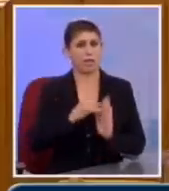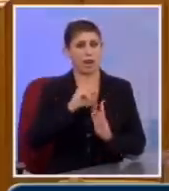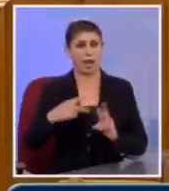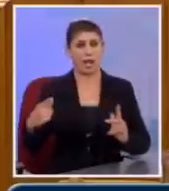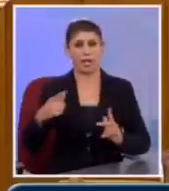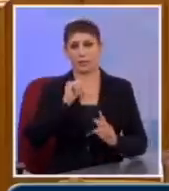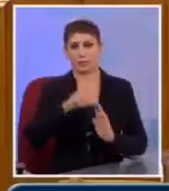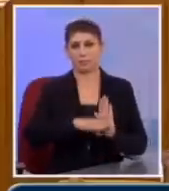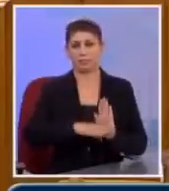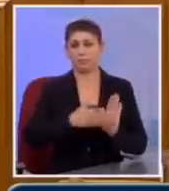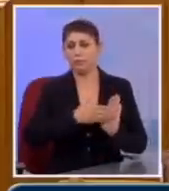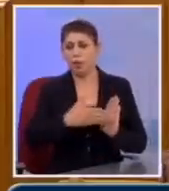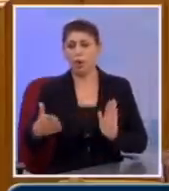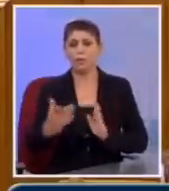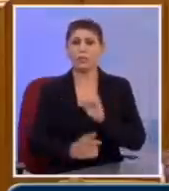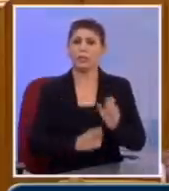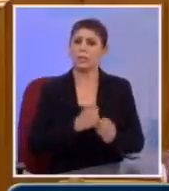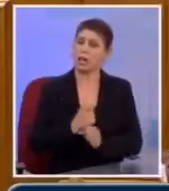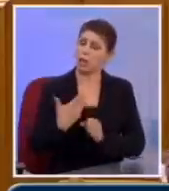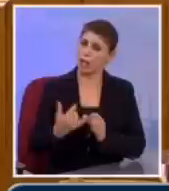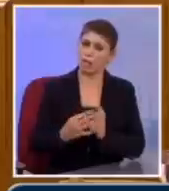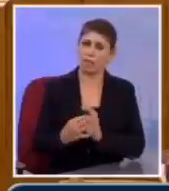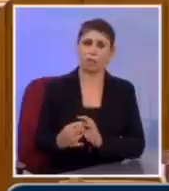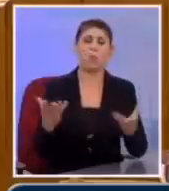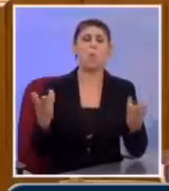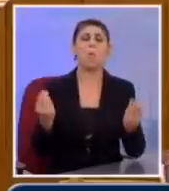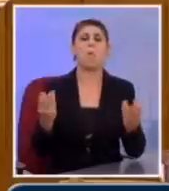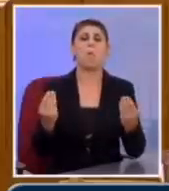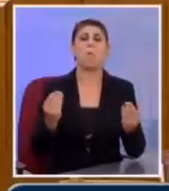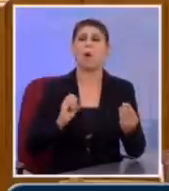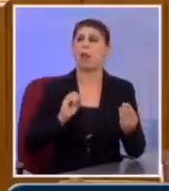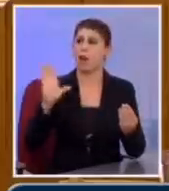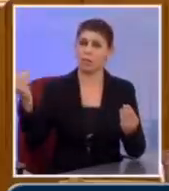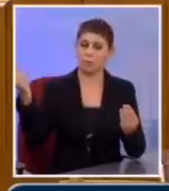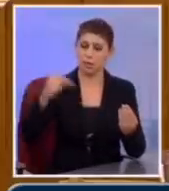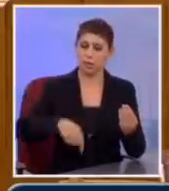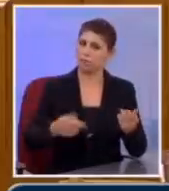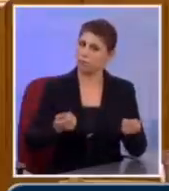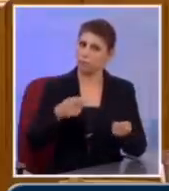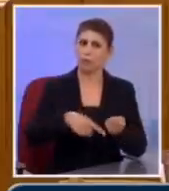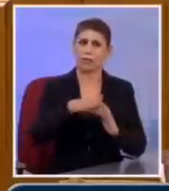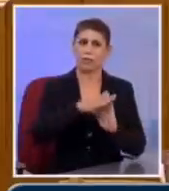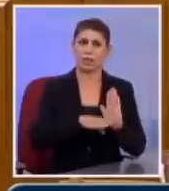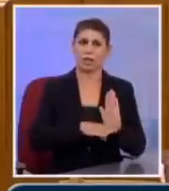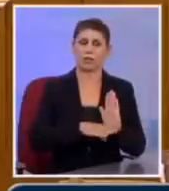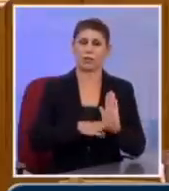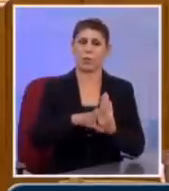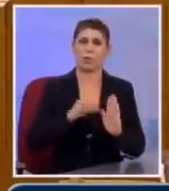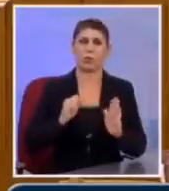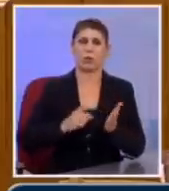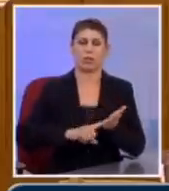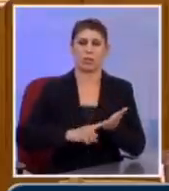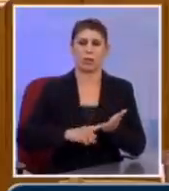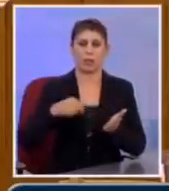ισχύουν όλα αυτά τα χρόνια και που διάφοροι μετανάστες έχουν κάνει χρήση αυτών των διατάξεων,